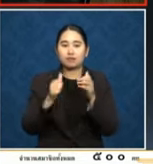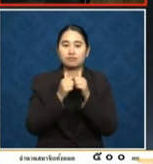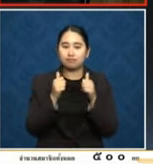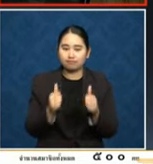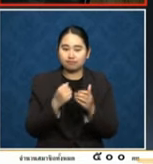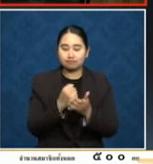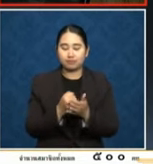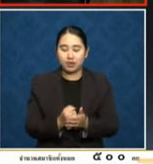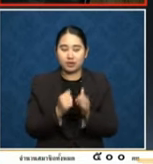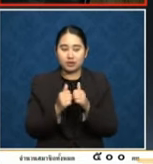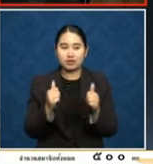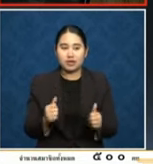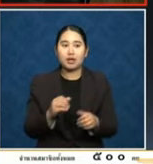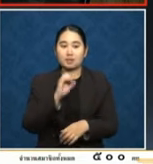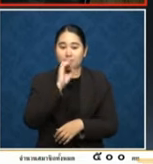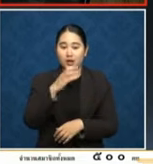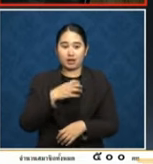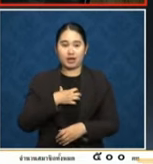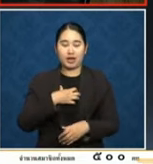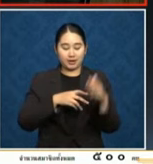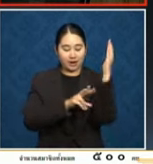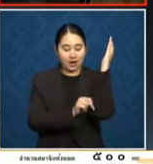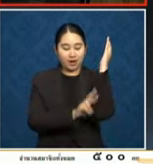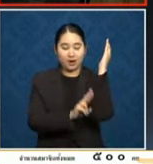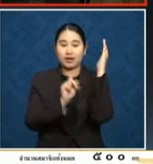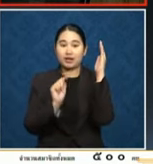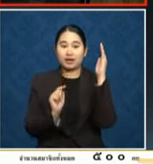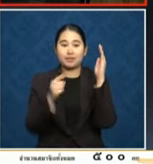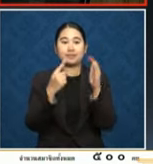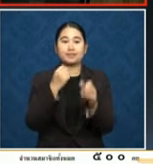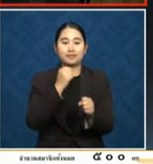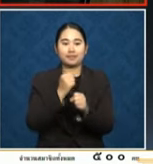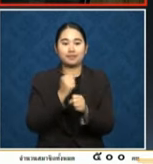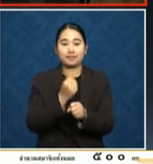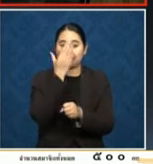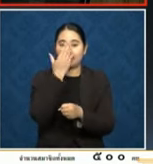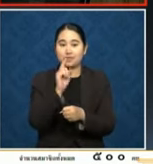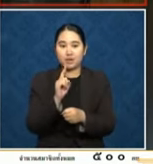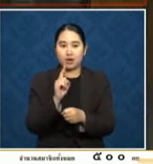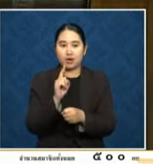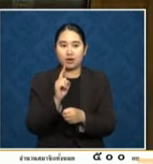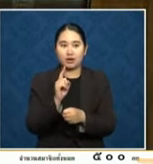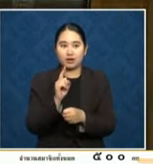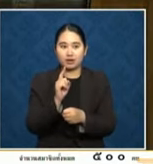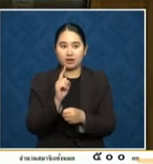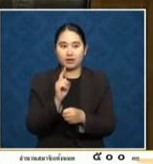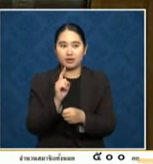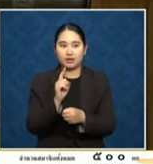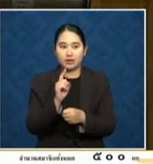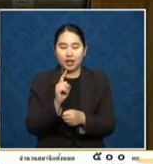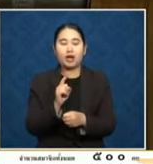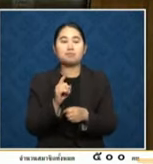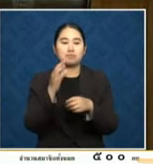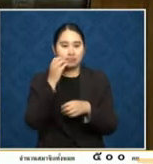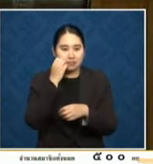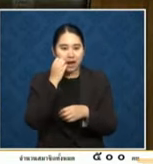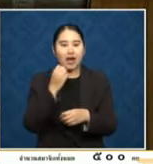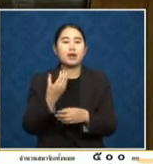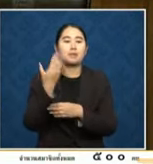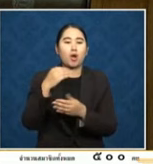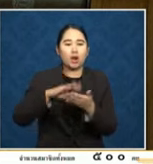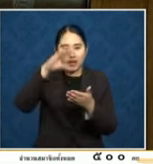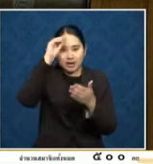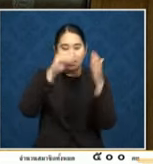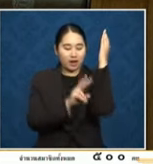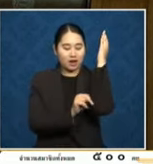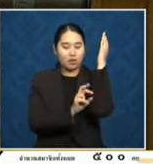านท่านอยากจะให้นราธิวาสเป็นจังหวัดนำร่องเพราะท่านก็เป็นชาวจังหวัดนราธิวาสเคยศึกษาที่นั่นด้วย